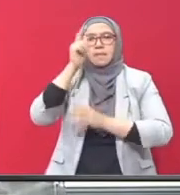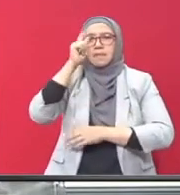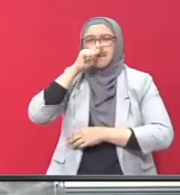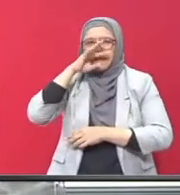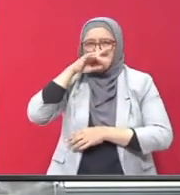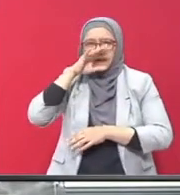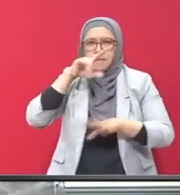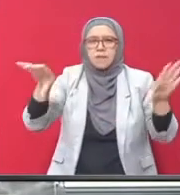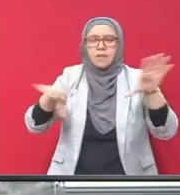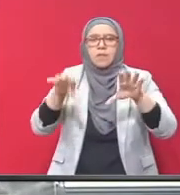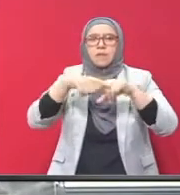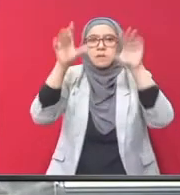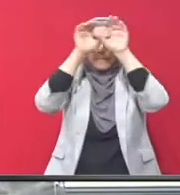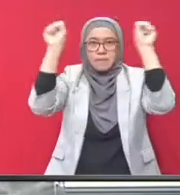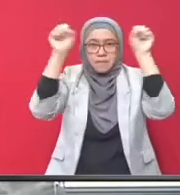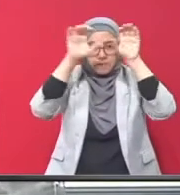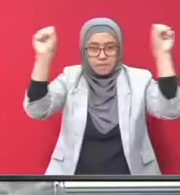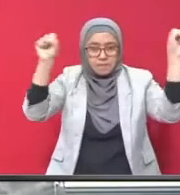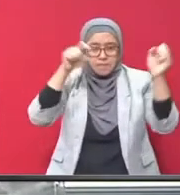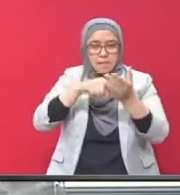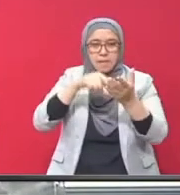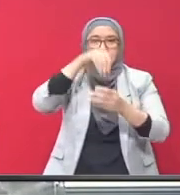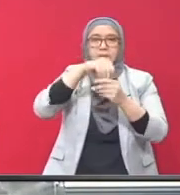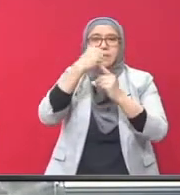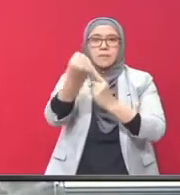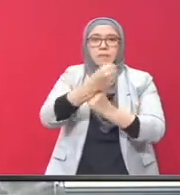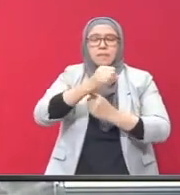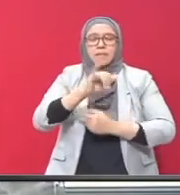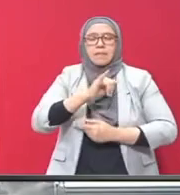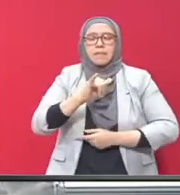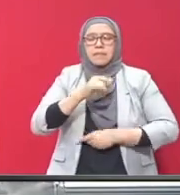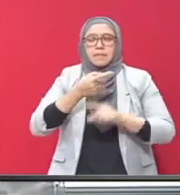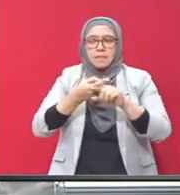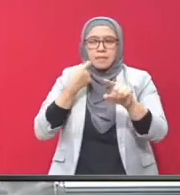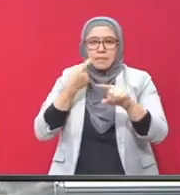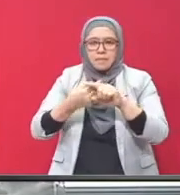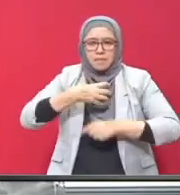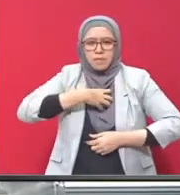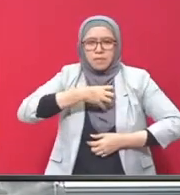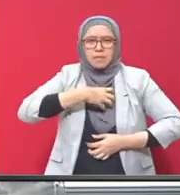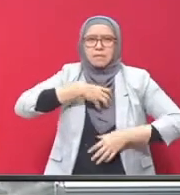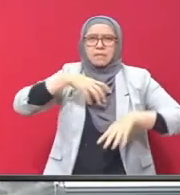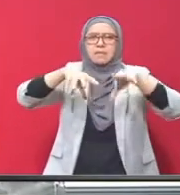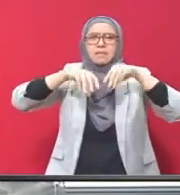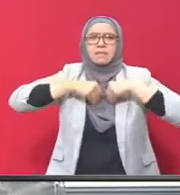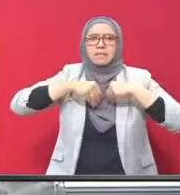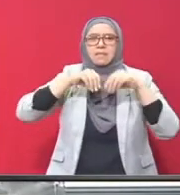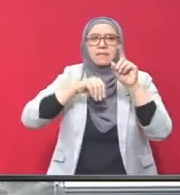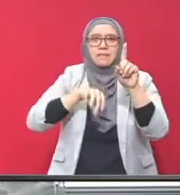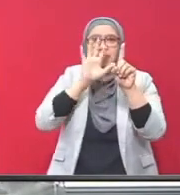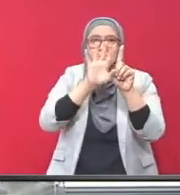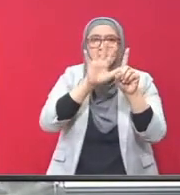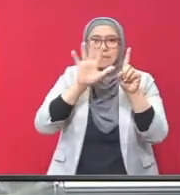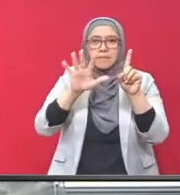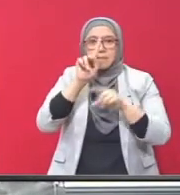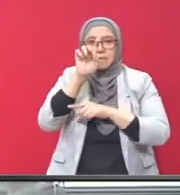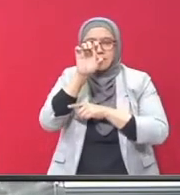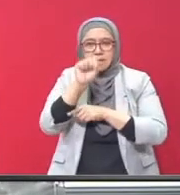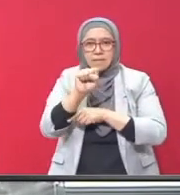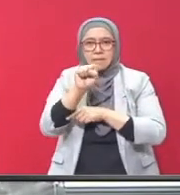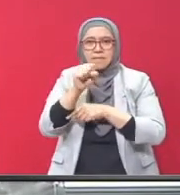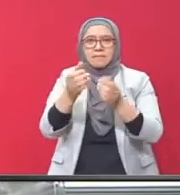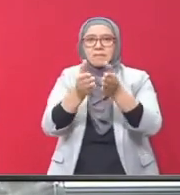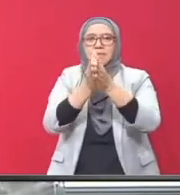oleh para majikan ini dalam perkembangan yang sama kepada aduan yang diterima 155cc